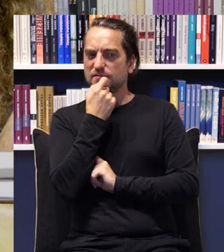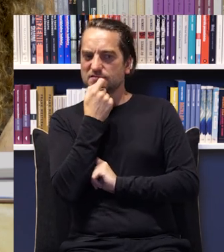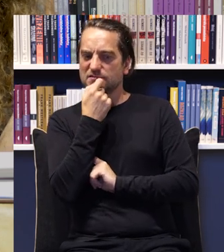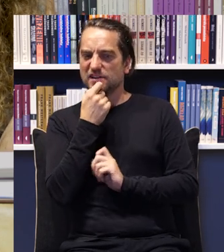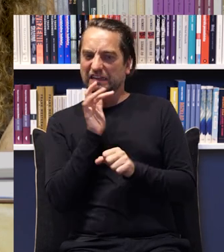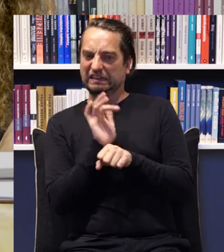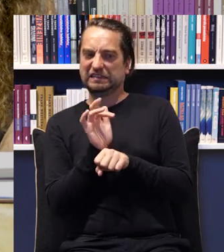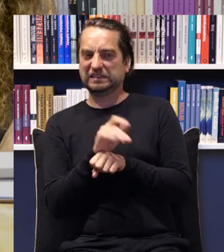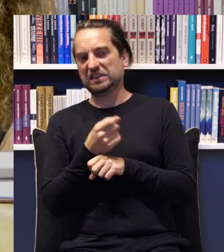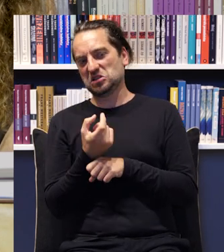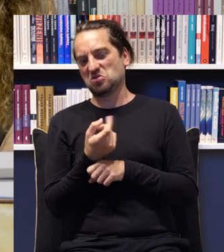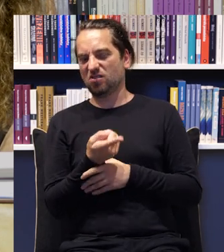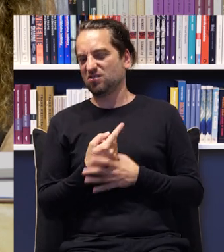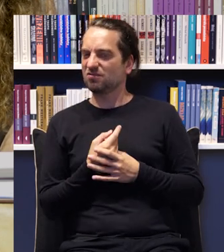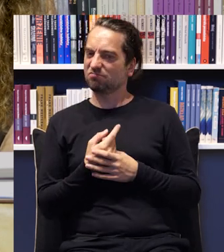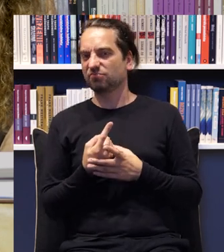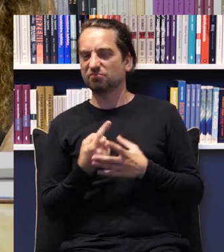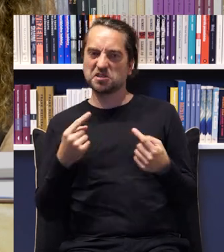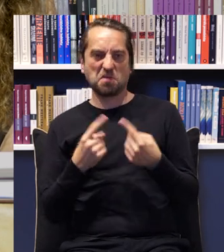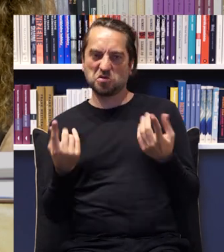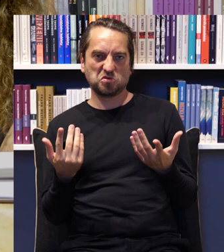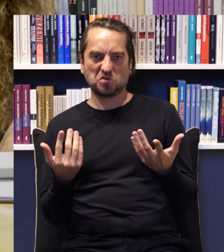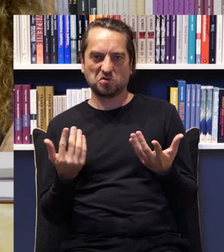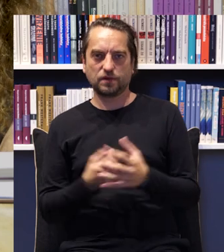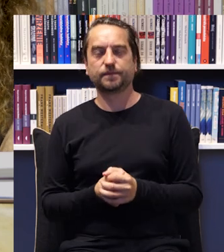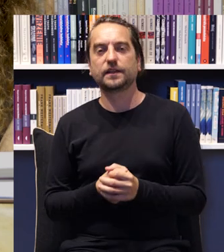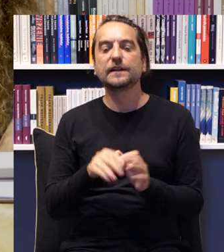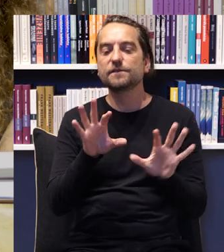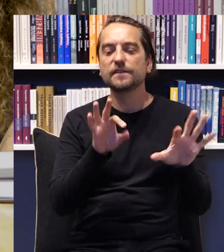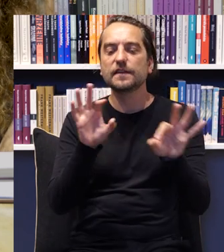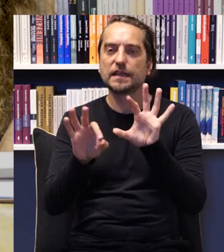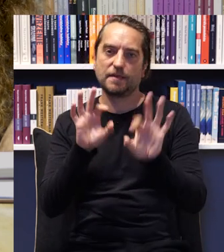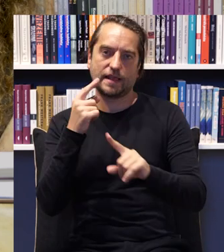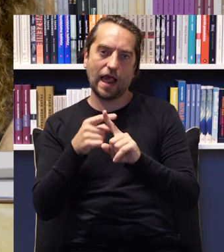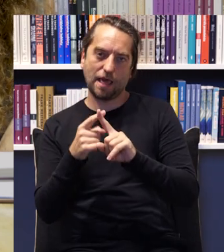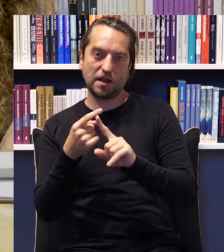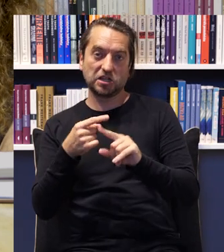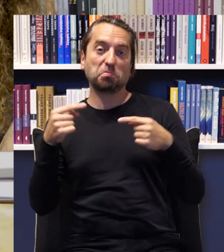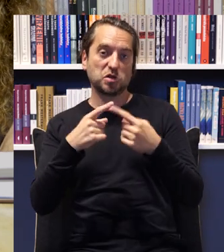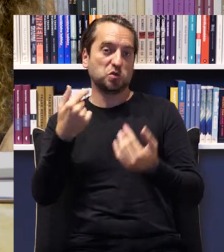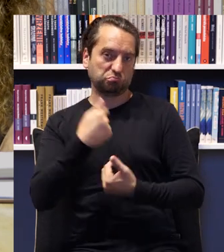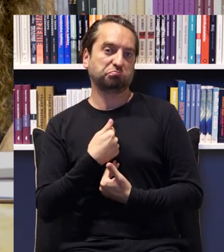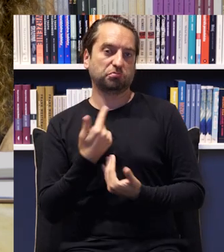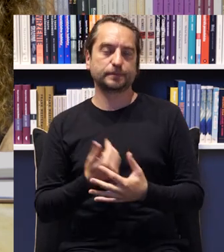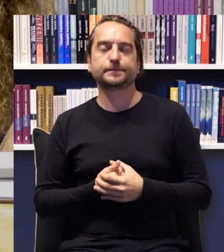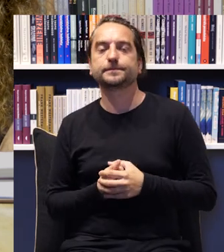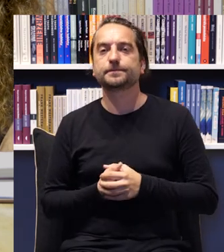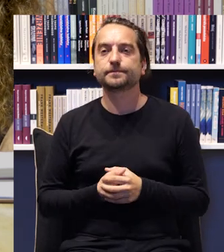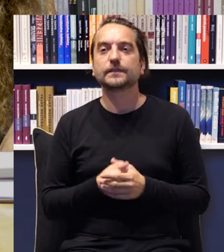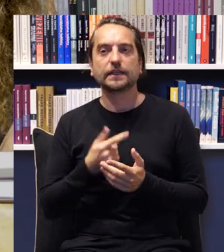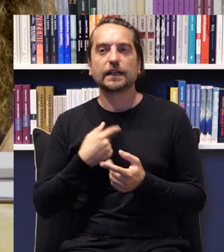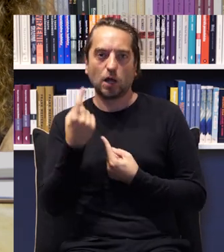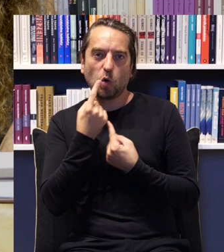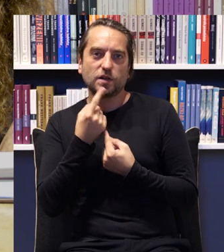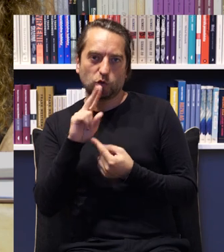aparatu krytycznego do tego, żeby sobie pewne rzeczy z niego wyłuskać, no nie? I że wydaje mi się, że ten właśnie drugi sposób